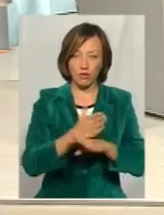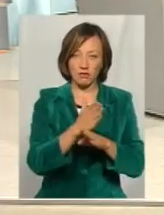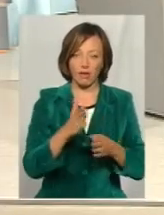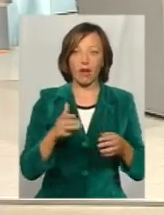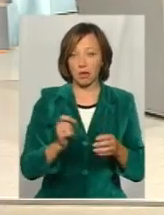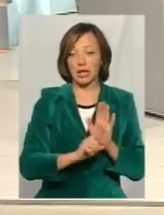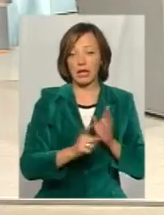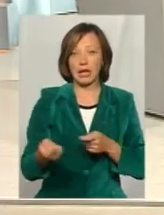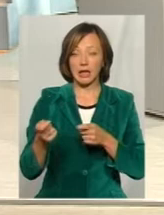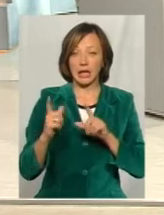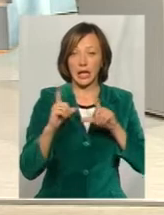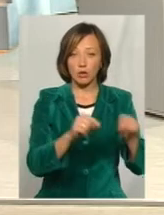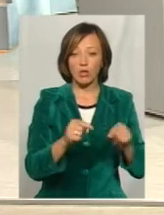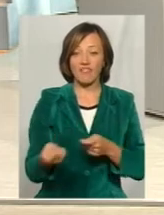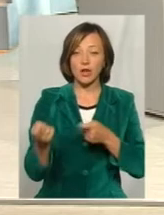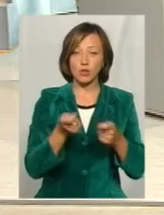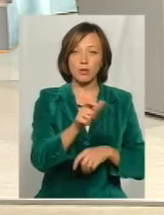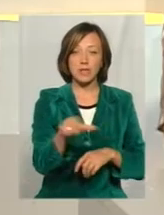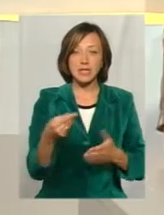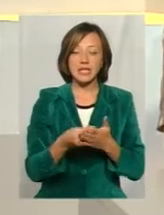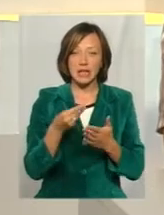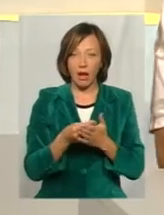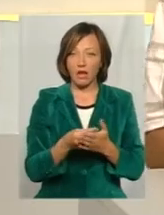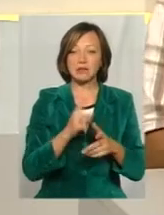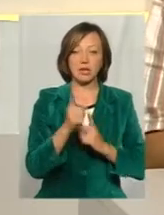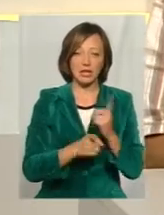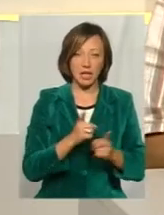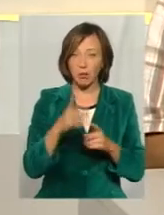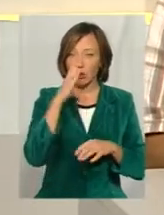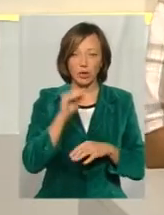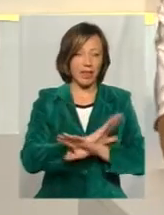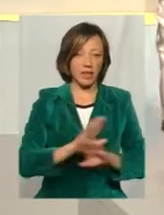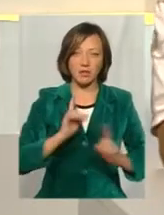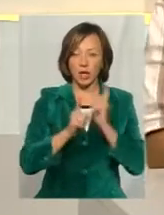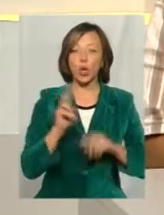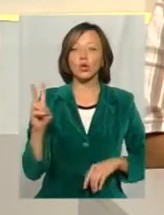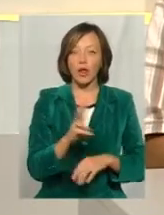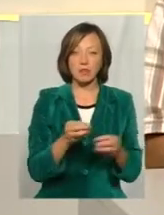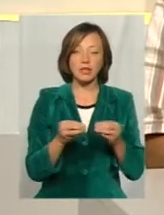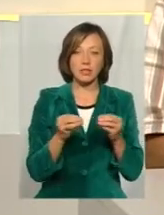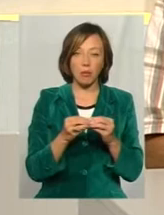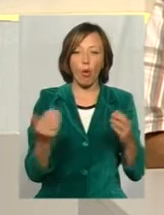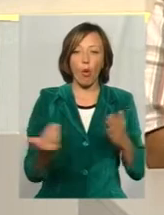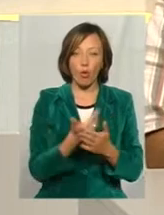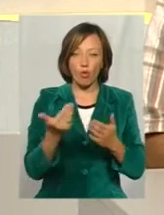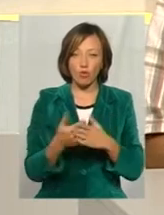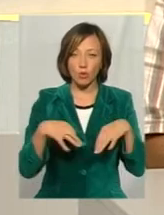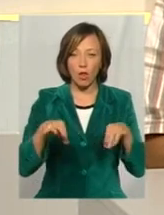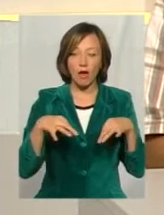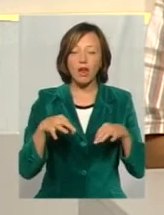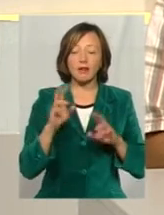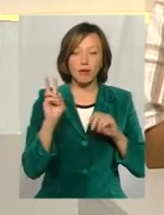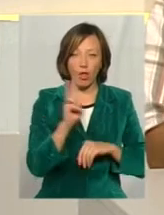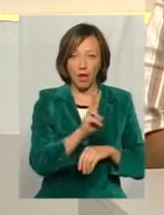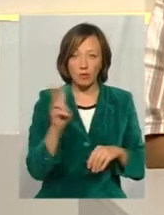їдуть і везуть пасажирів. Ціна змінилася, маршрутки не змінилися. Тролейбуси так само, да, оновлюється потрошки рухомий склад, але, знову ж таки, маємо